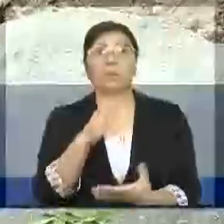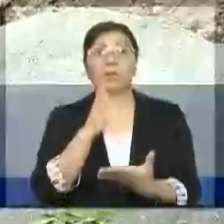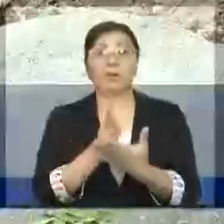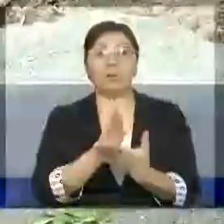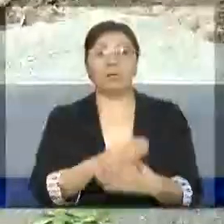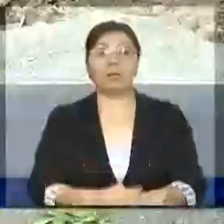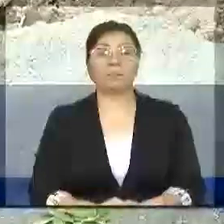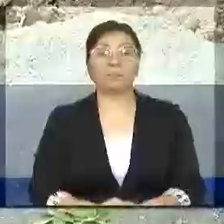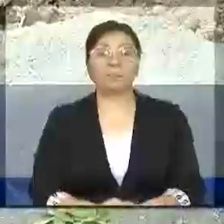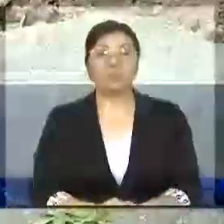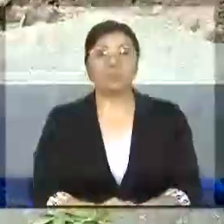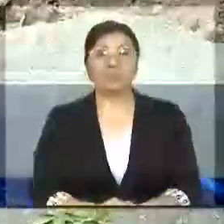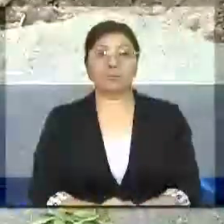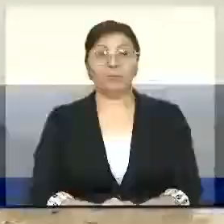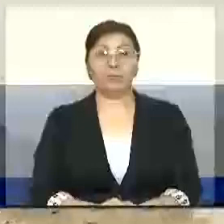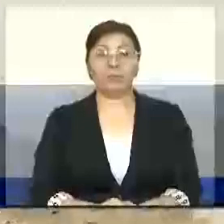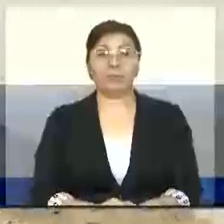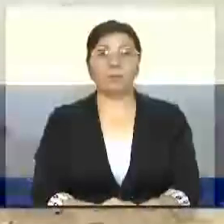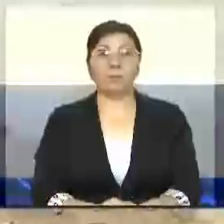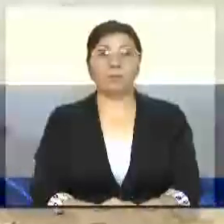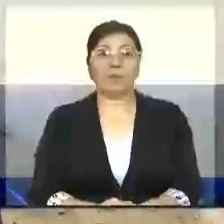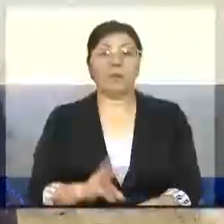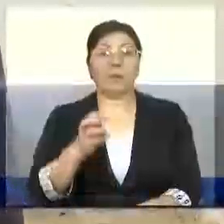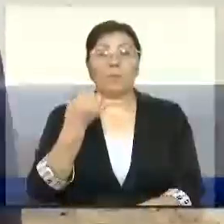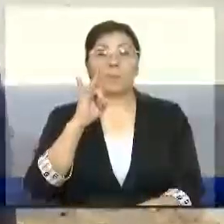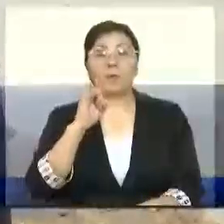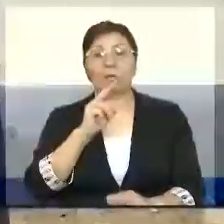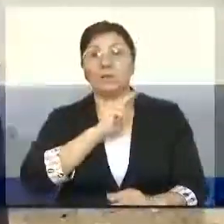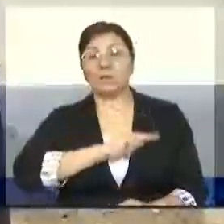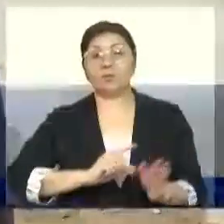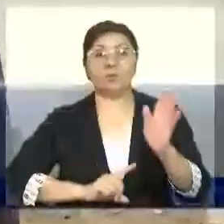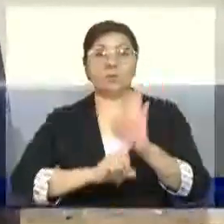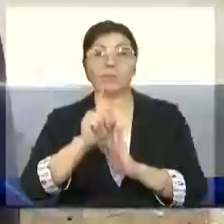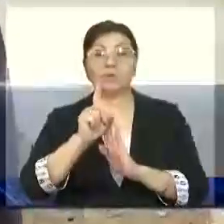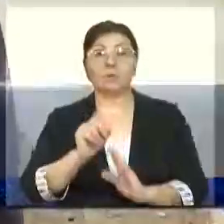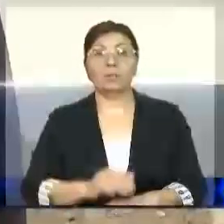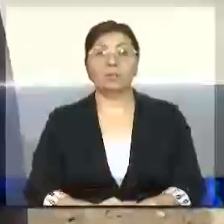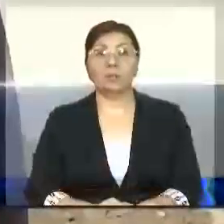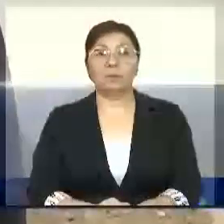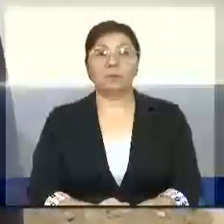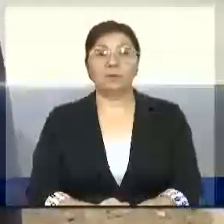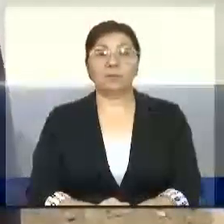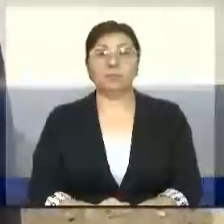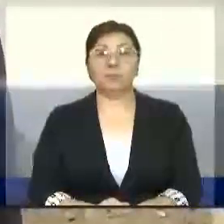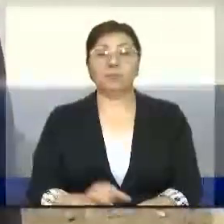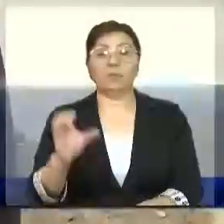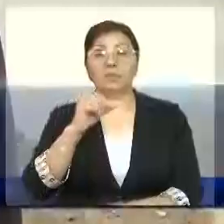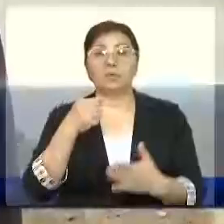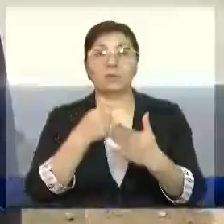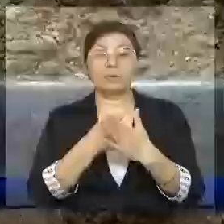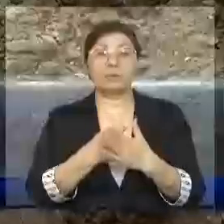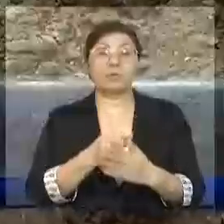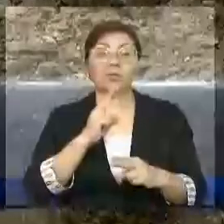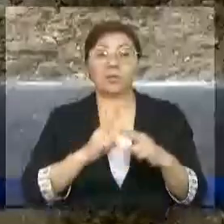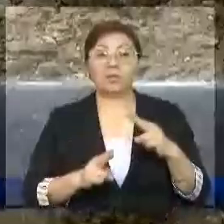ана дворларда бәрі салынып келеді, ограждение. Майда басталды жұмыстар, май айында. Бұйырса сентябрьге дейін